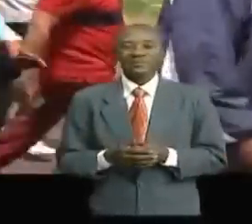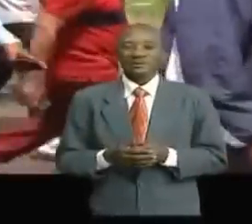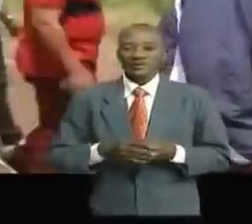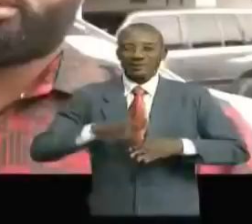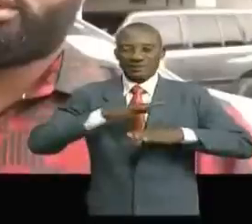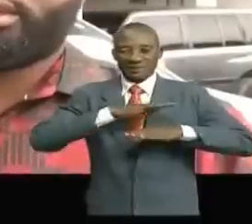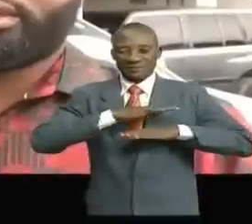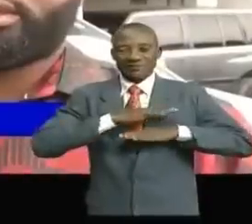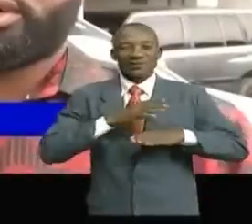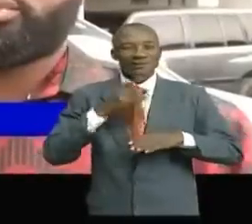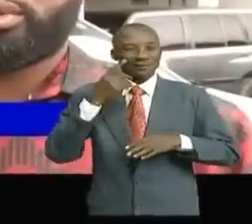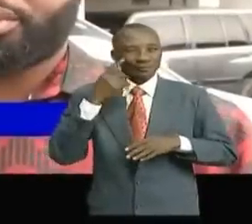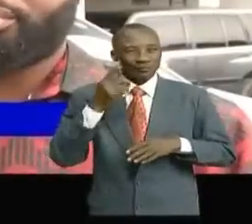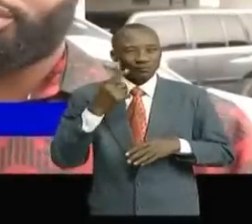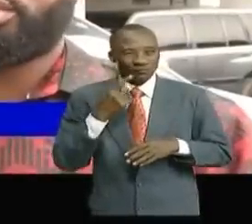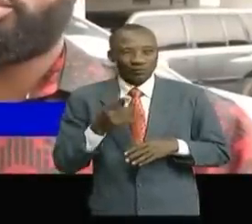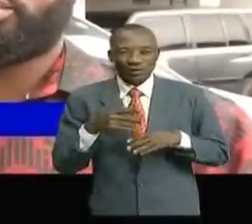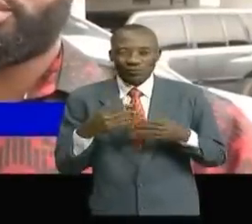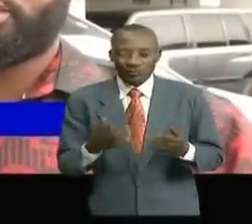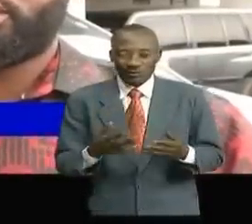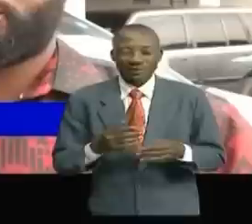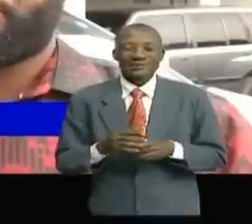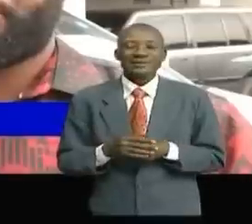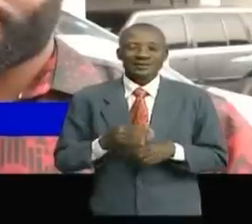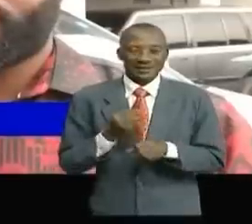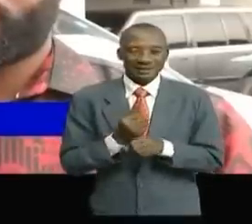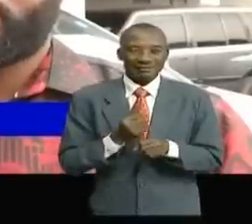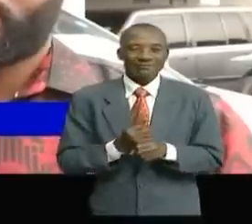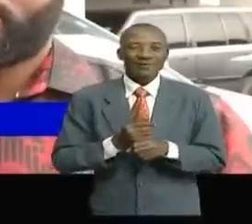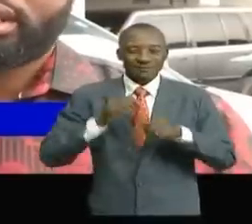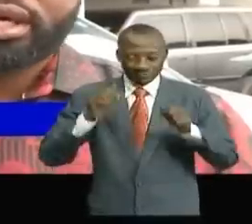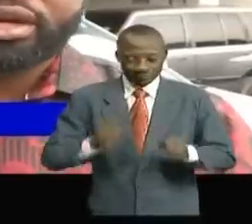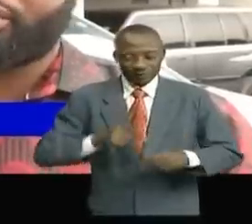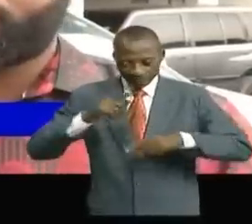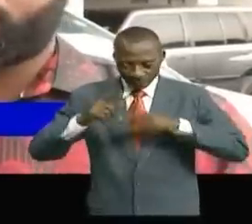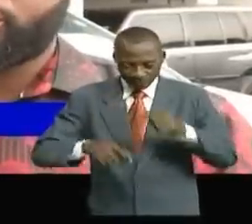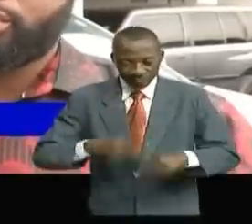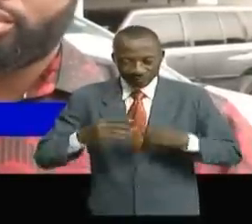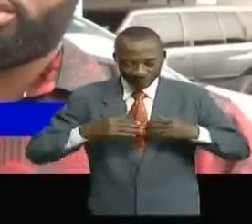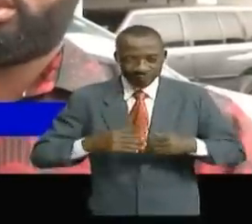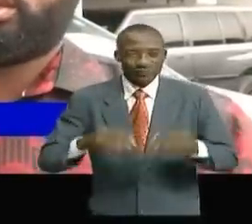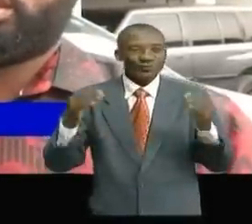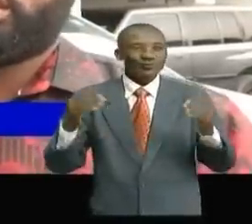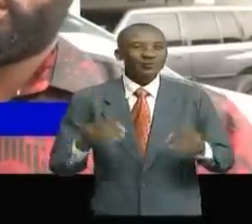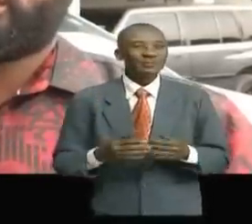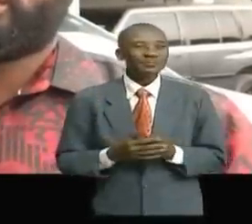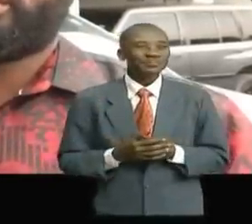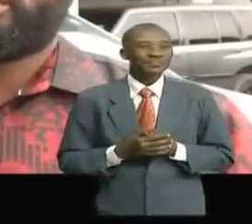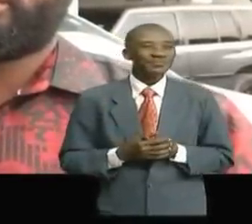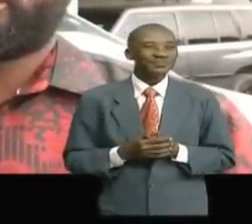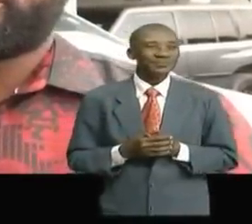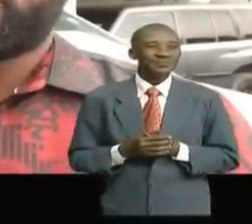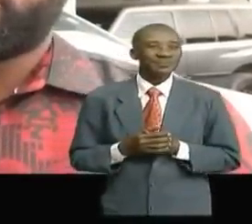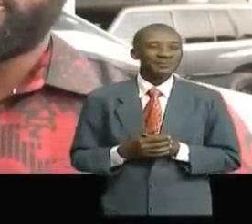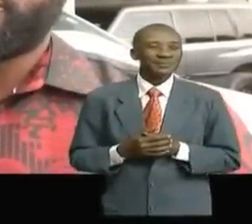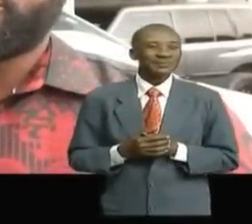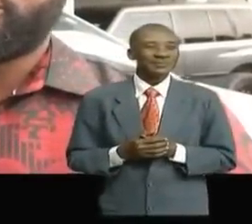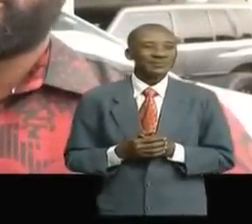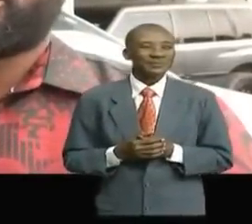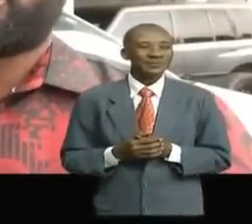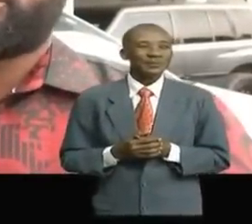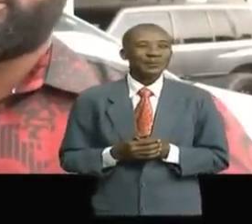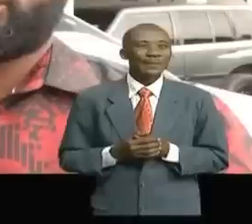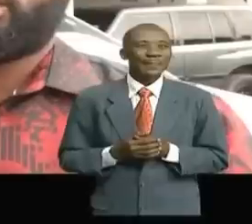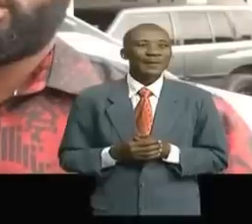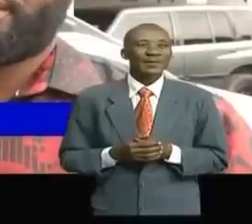du gouvernement. L'état de la route n'est pas bon, les usagers peinent à faire le tronçon et nous